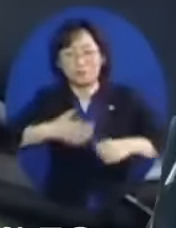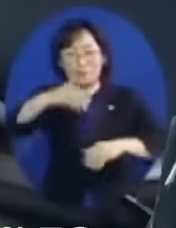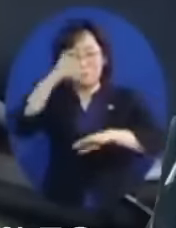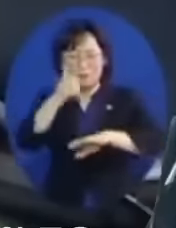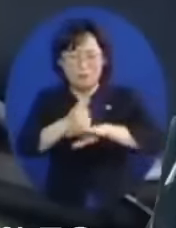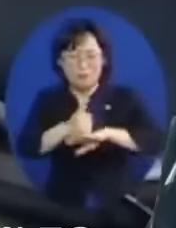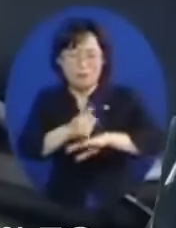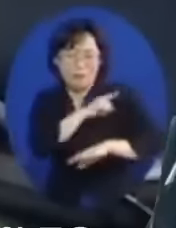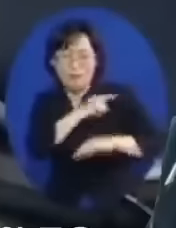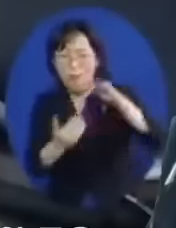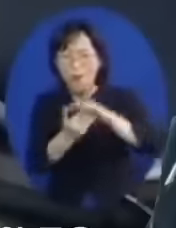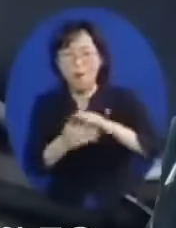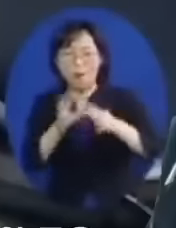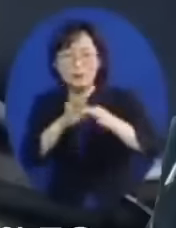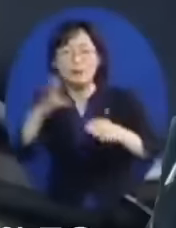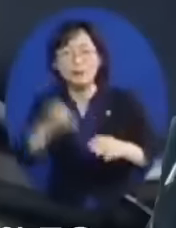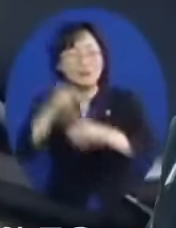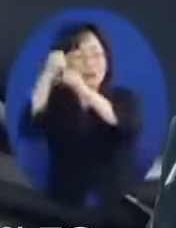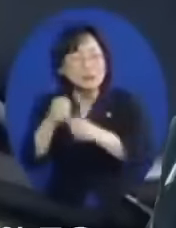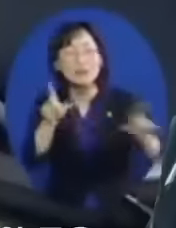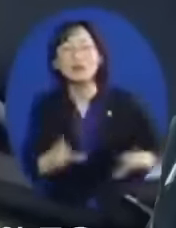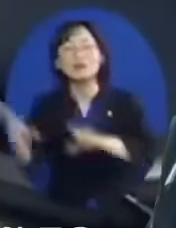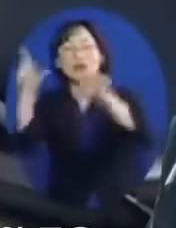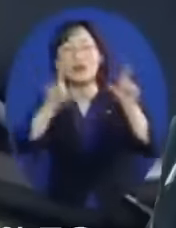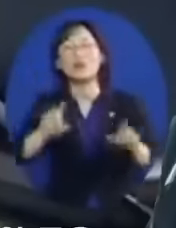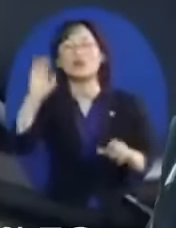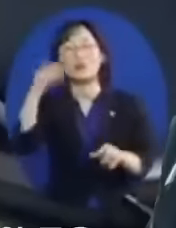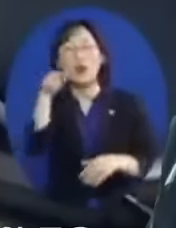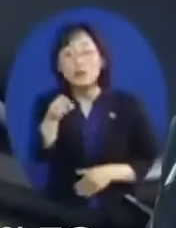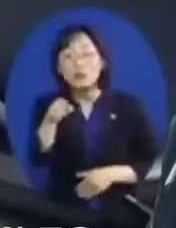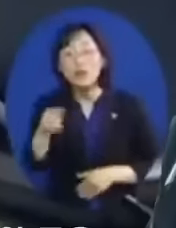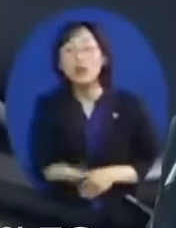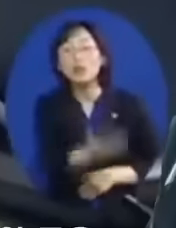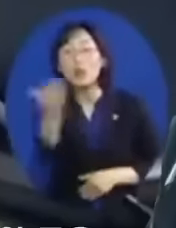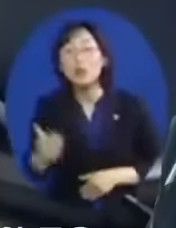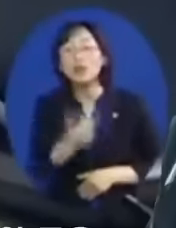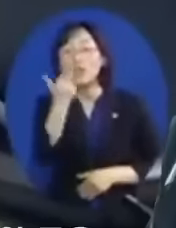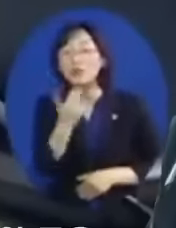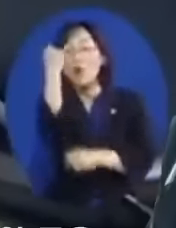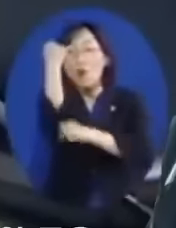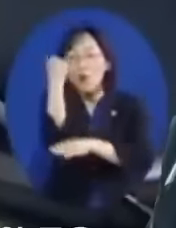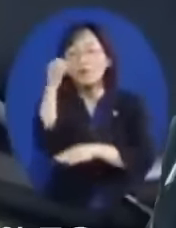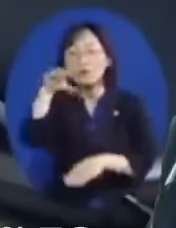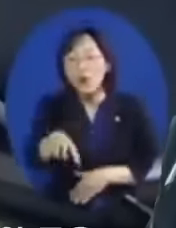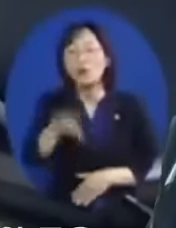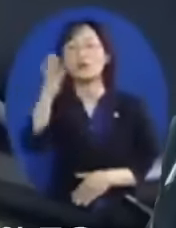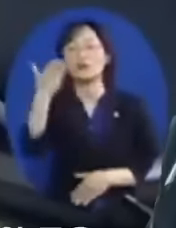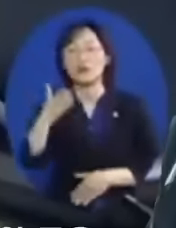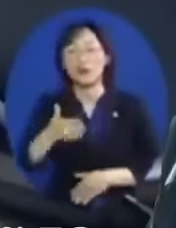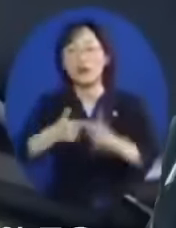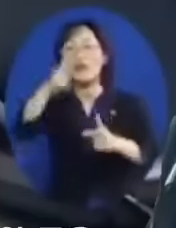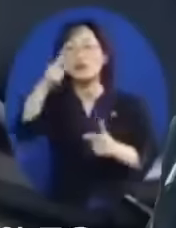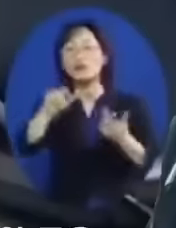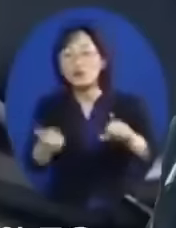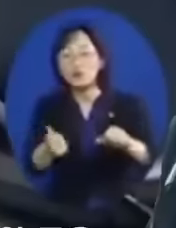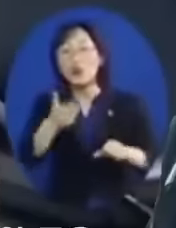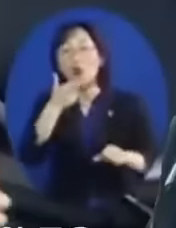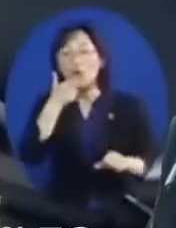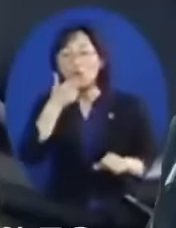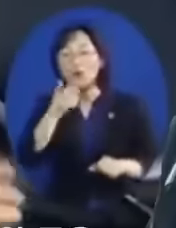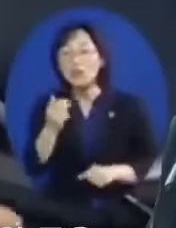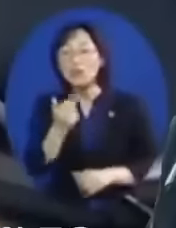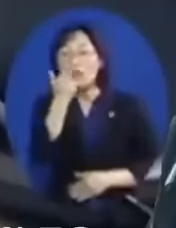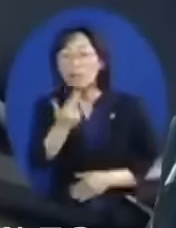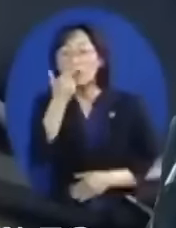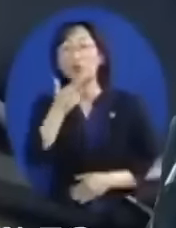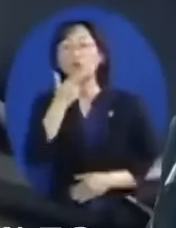최고의 관심을 가지고 의지하며 살아야 되는 것입니다. 그것이 여러분의 생명의 원천인 것입니다. 예수의 죽음 없이